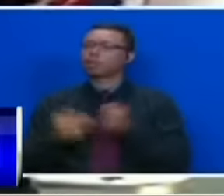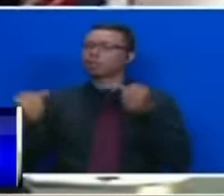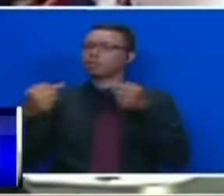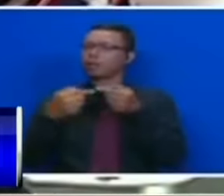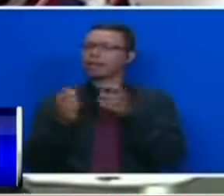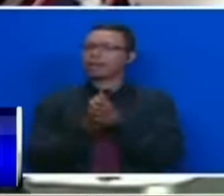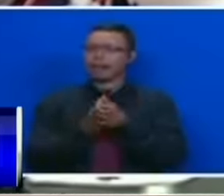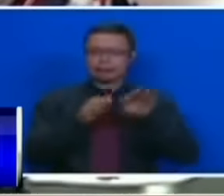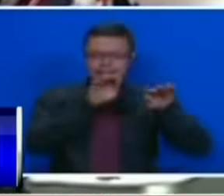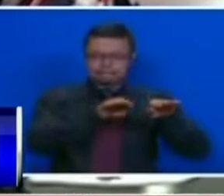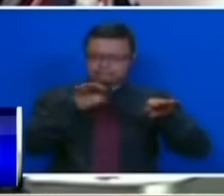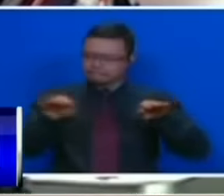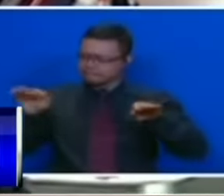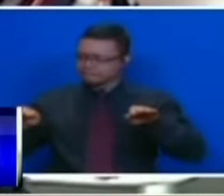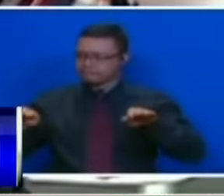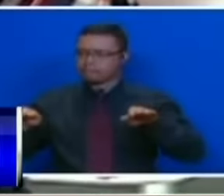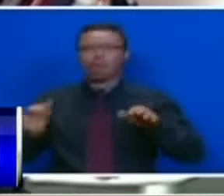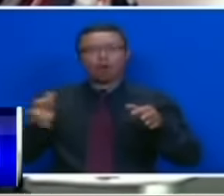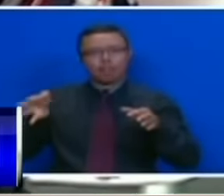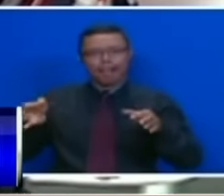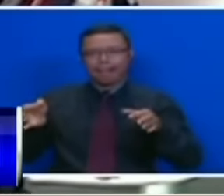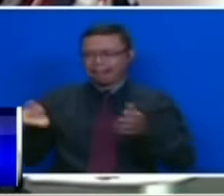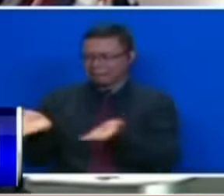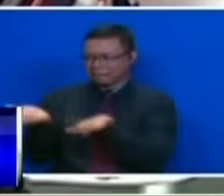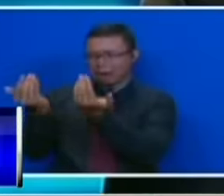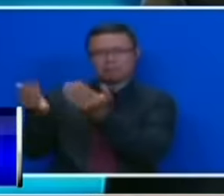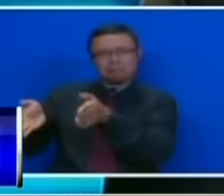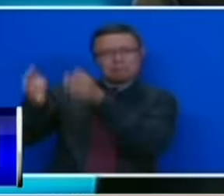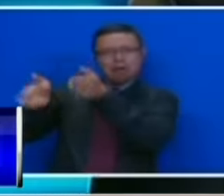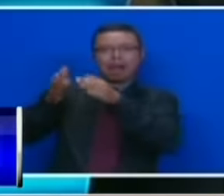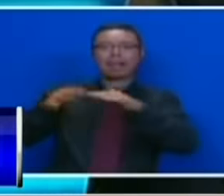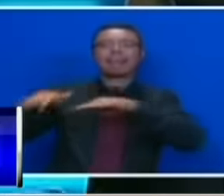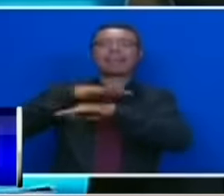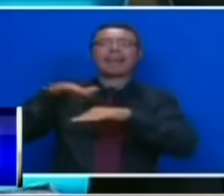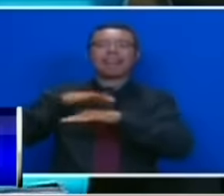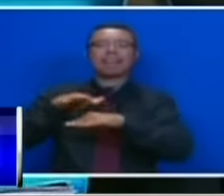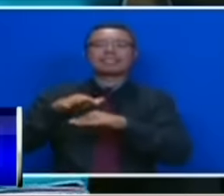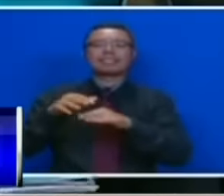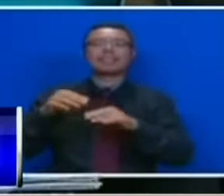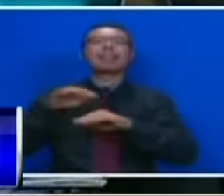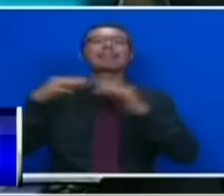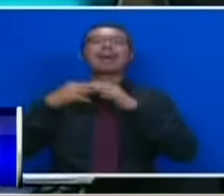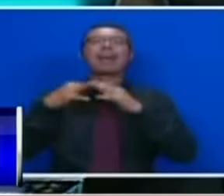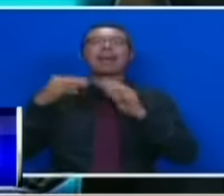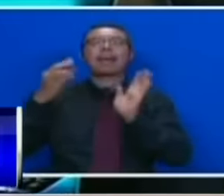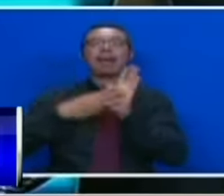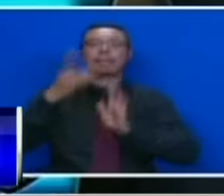Berkaitan dengan penataan kawasan perkotaan, ada pembangunan di bawah permukaan tanah, diantaranya MRT, dan juga